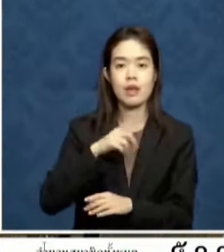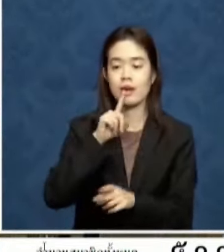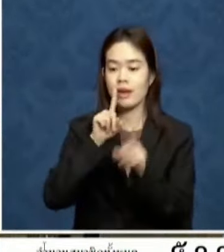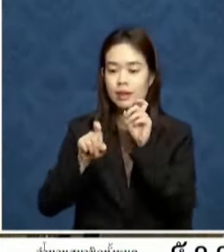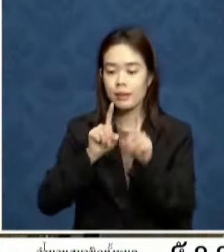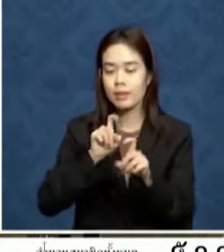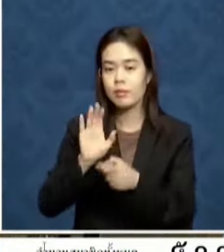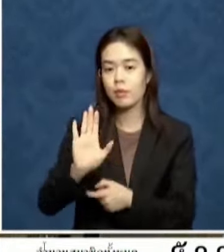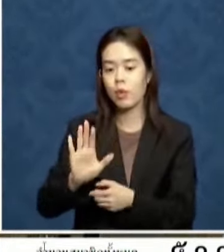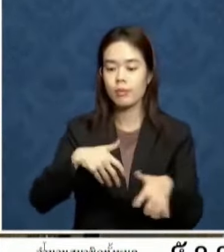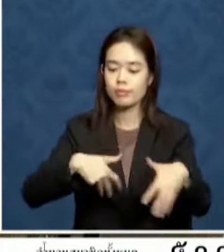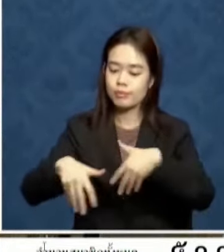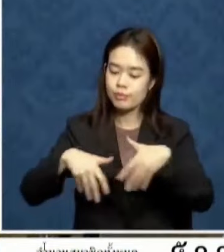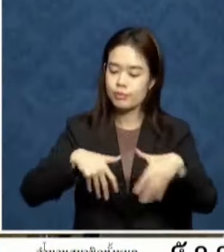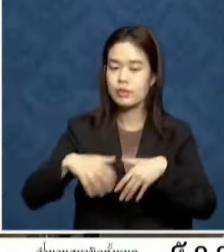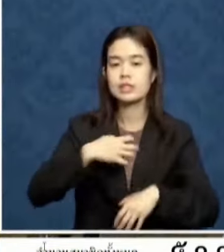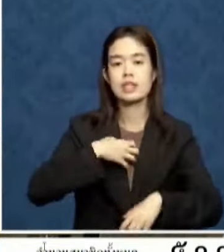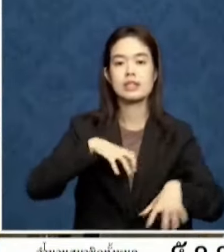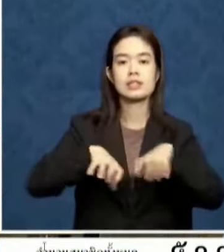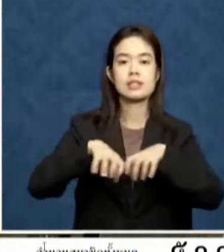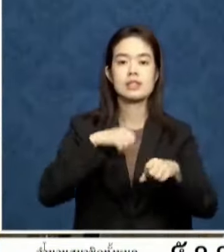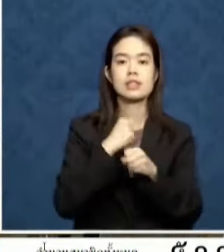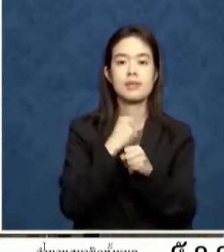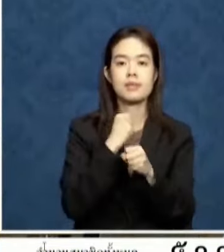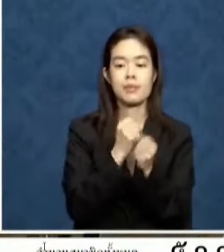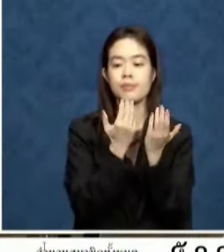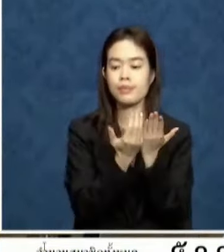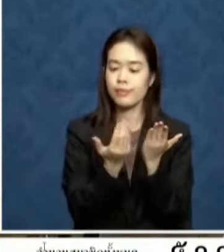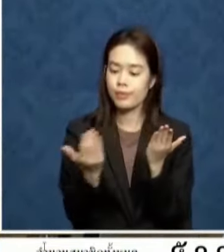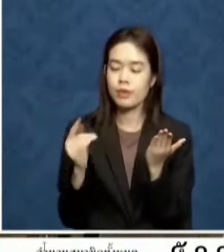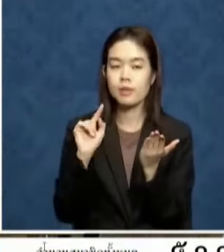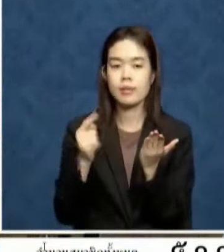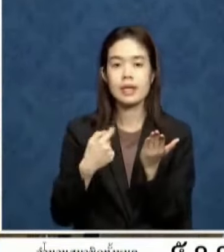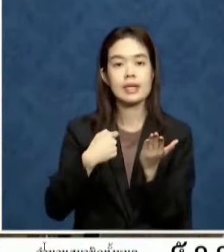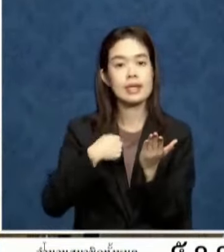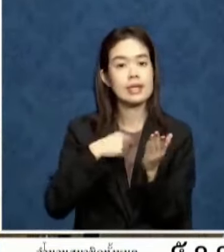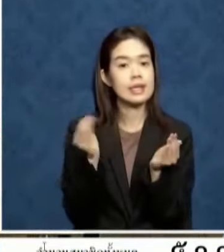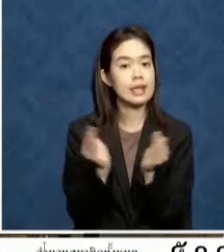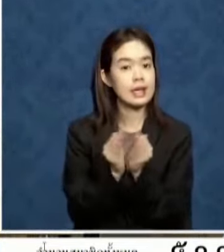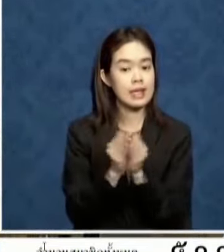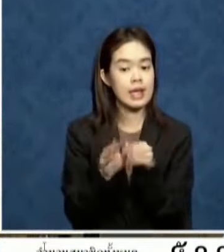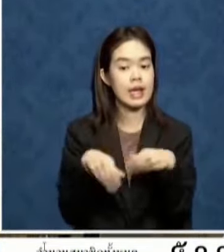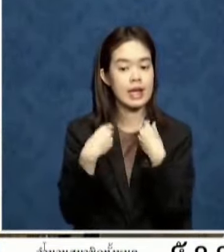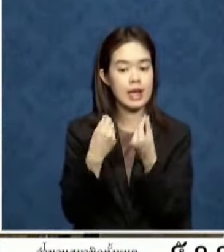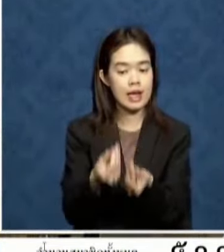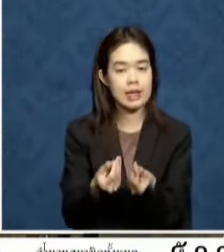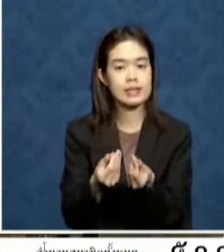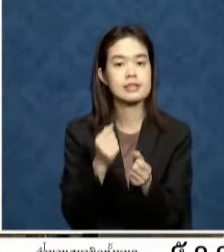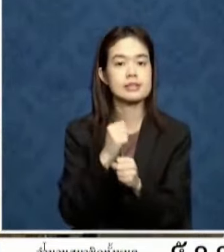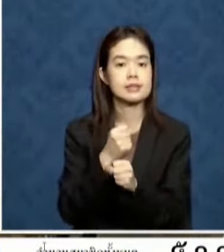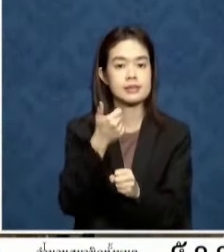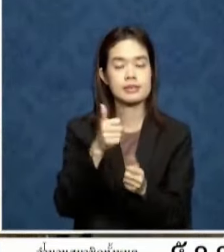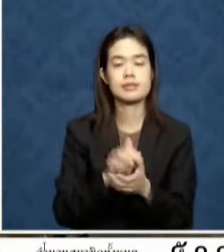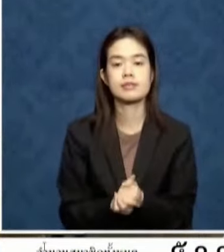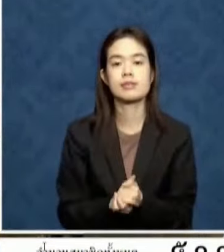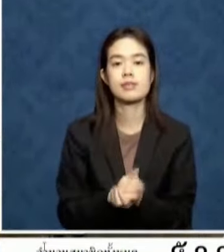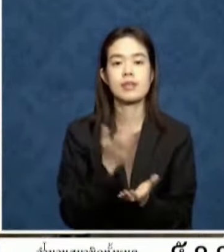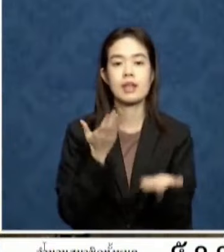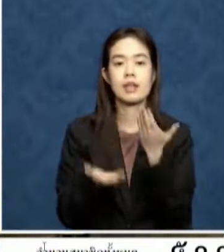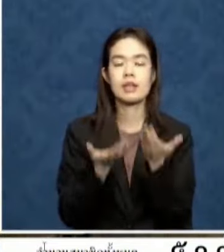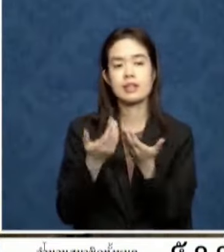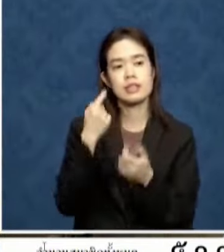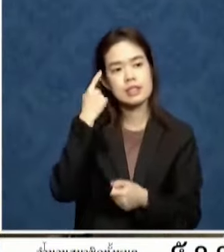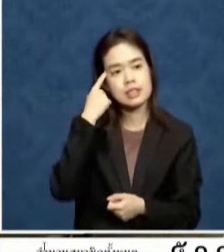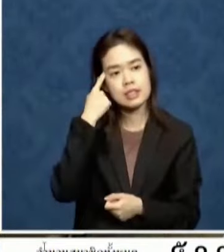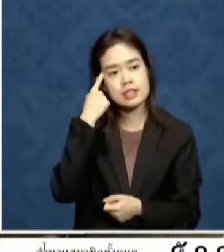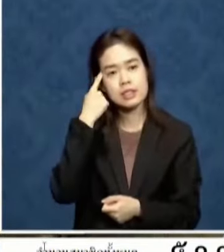ชาชนทุกคนที่อยากจะเห็นการจัดทำรัฐธรรมนูญฉบับใหม่นั้นสามารถลงคะแนนเห็นชอบอย่างเป็นเอกภาพได้หรือไม่ว่าจะเป็นเรื่องของรูปแบบครับ